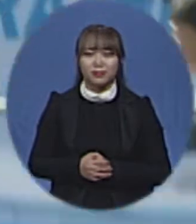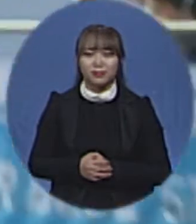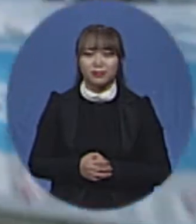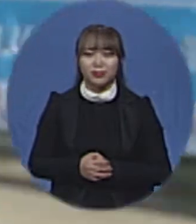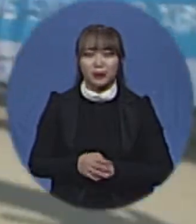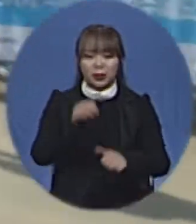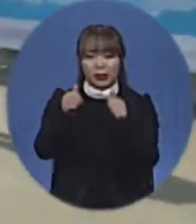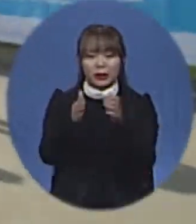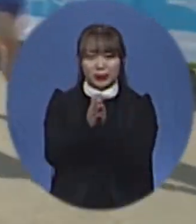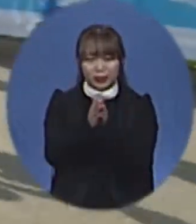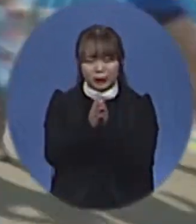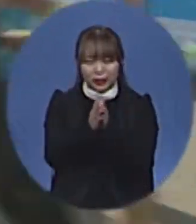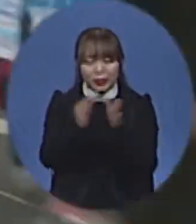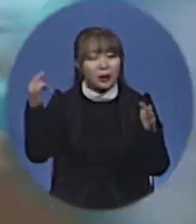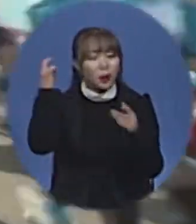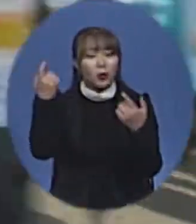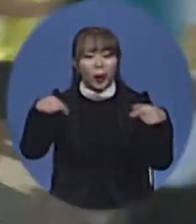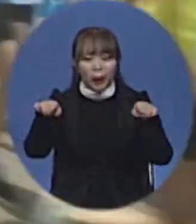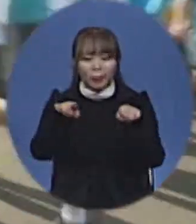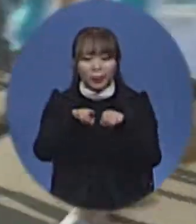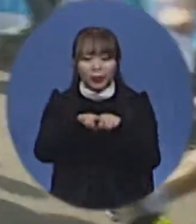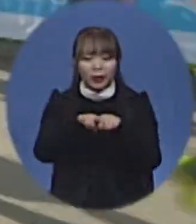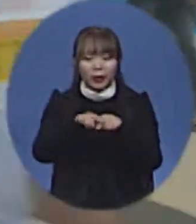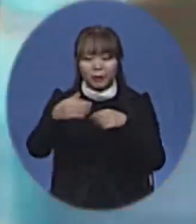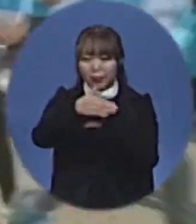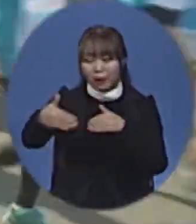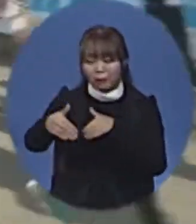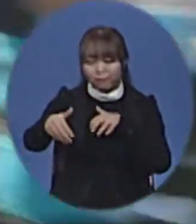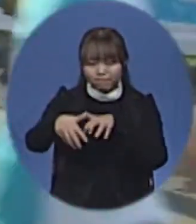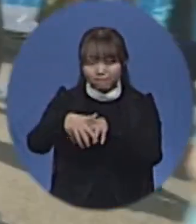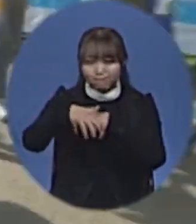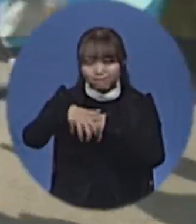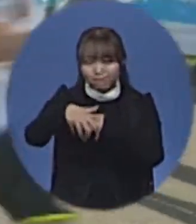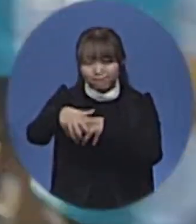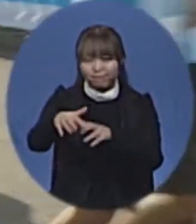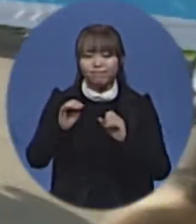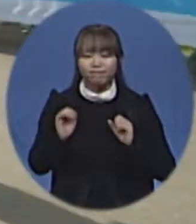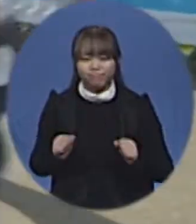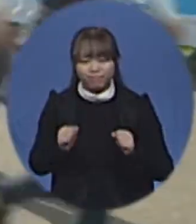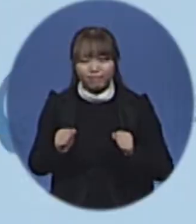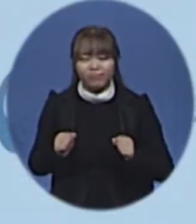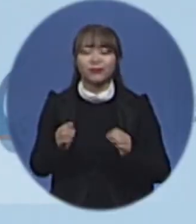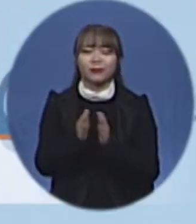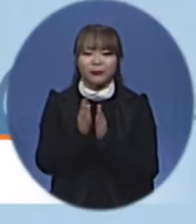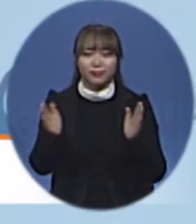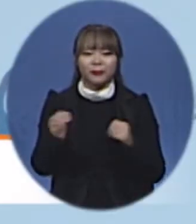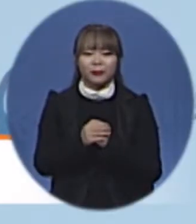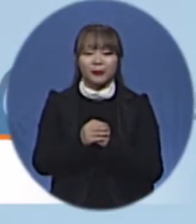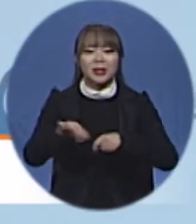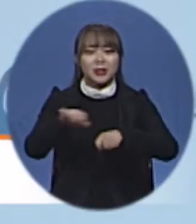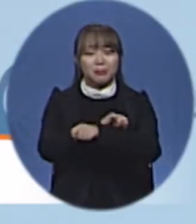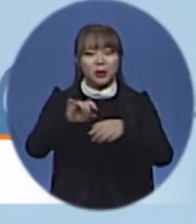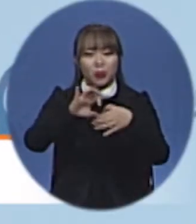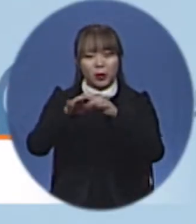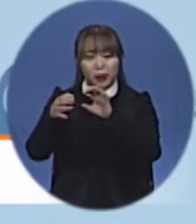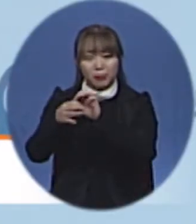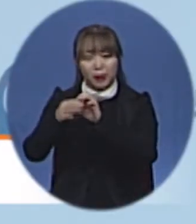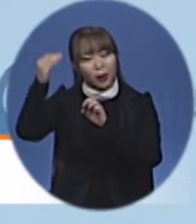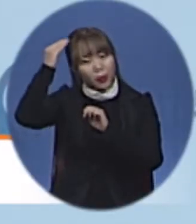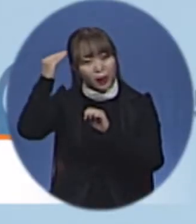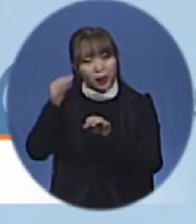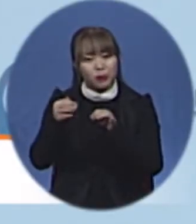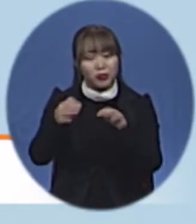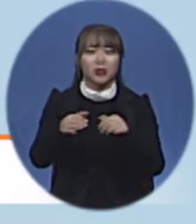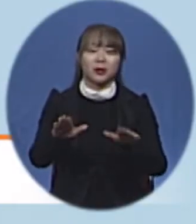경기 시작을 알리는 소리와 함께 출발선에 선 사람들은 힘차게 달려나갑니다. 스페셜 올림픽 코리아가